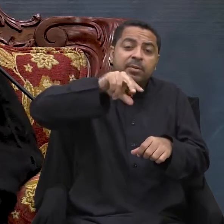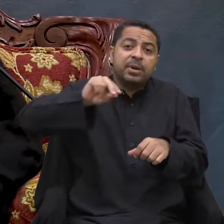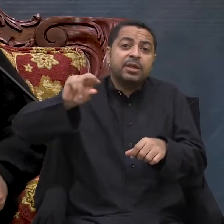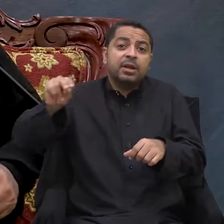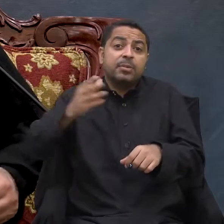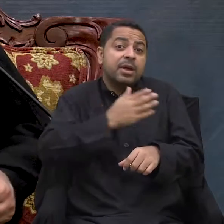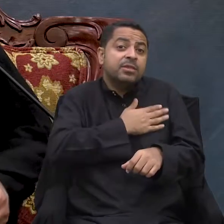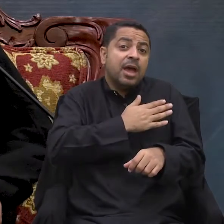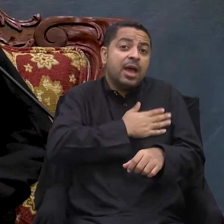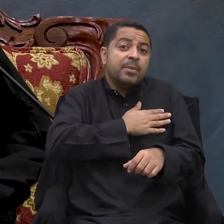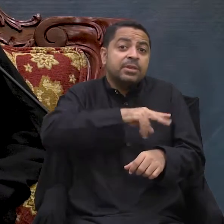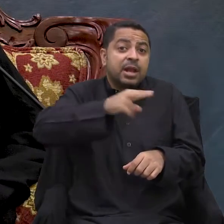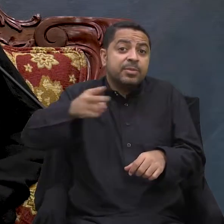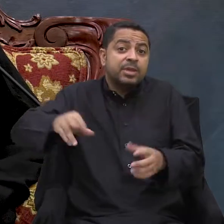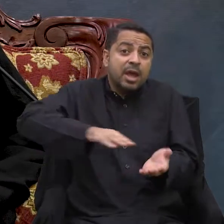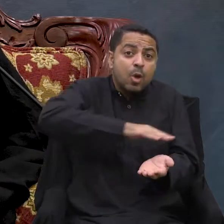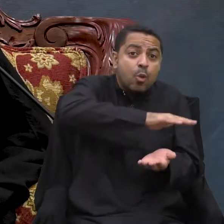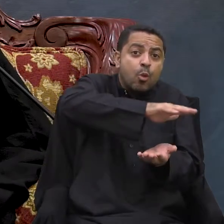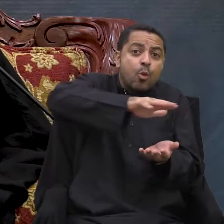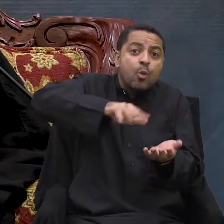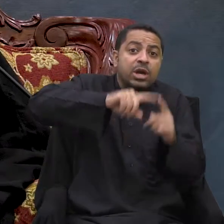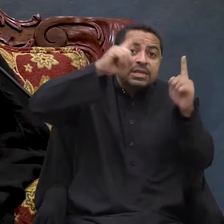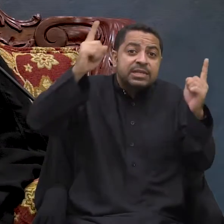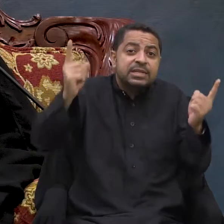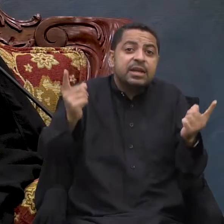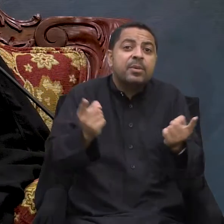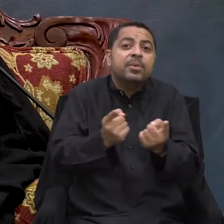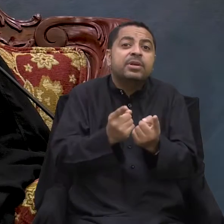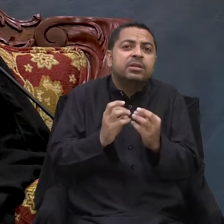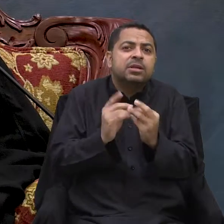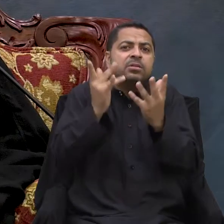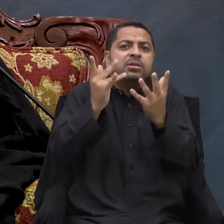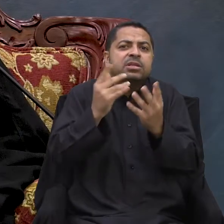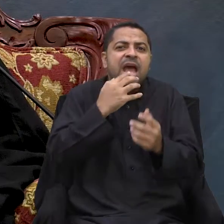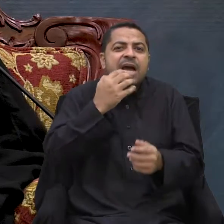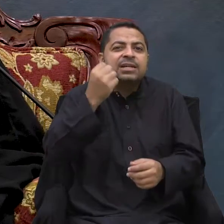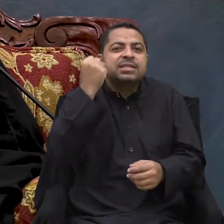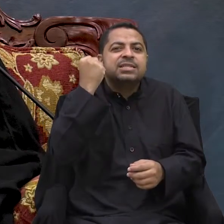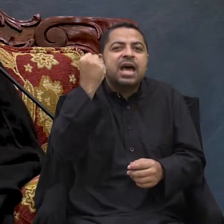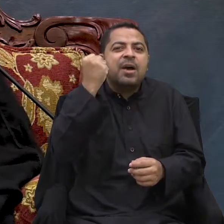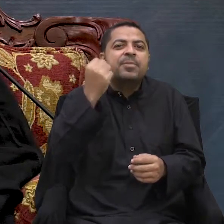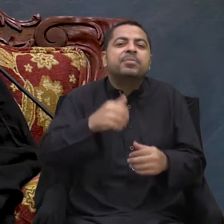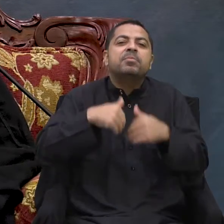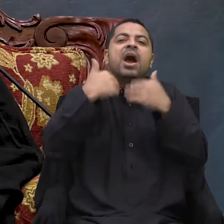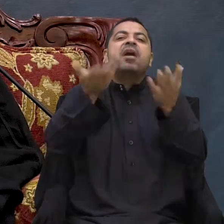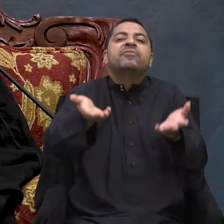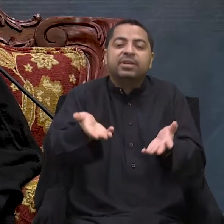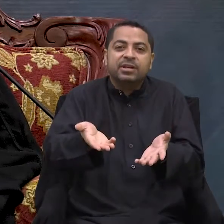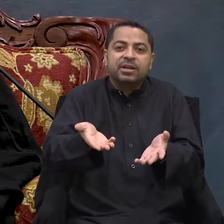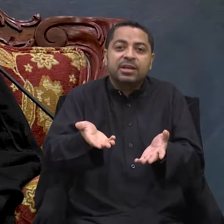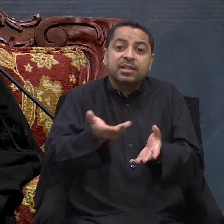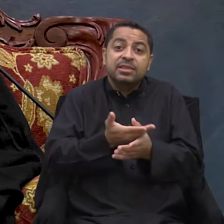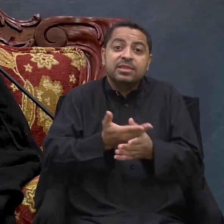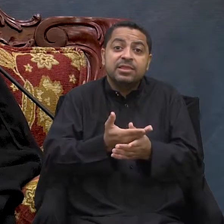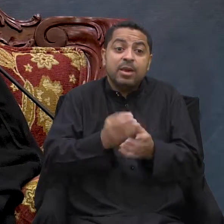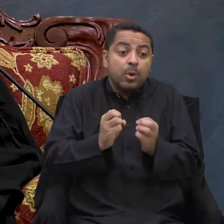على مستوى الكرة الأرضية، سيكون هذا من شبه